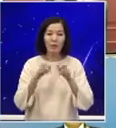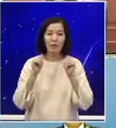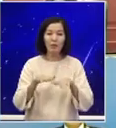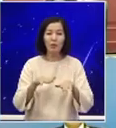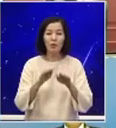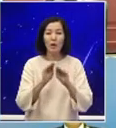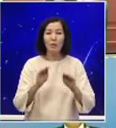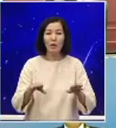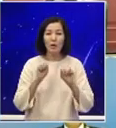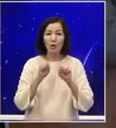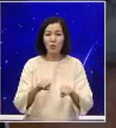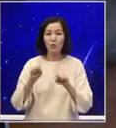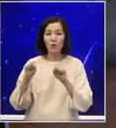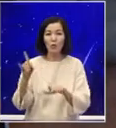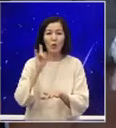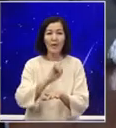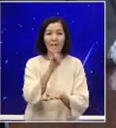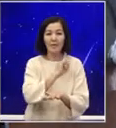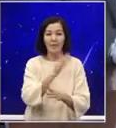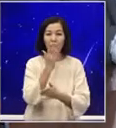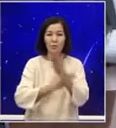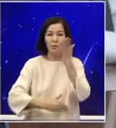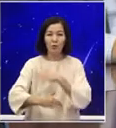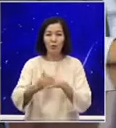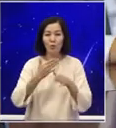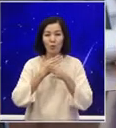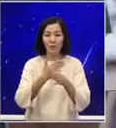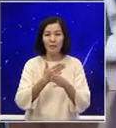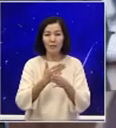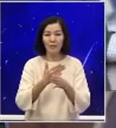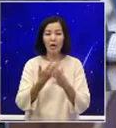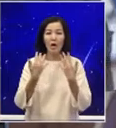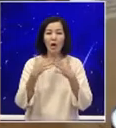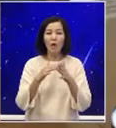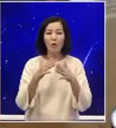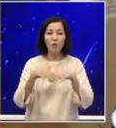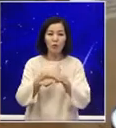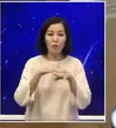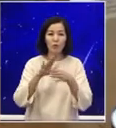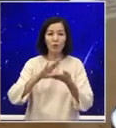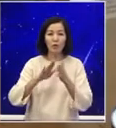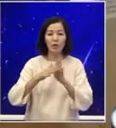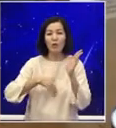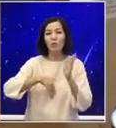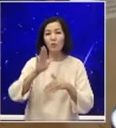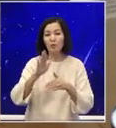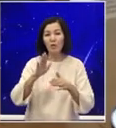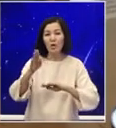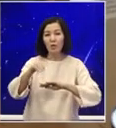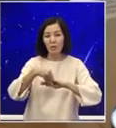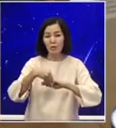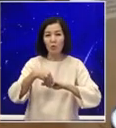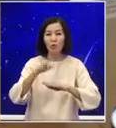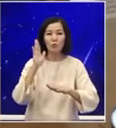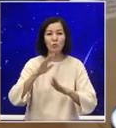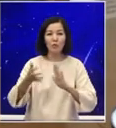құқығын қорғау, әйелдерге және мүмкіндігі шектеулі жандарға көмектесу, ауыл ел тұрғындарының жағдайын көтеру, жемқорлық, су